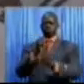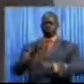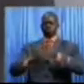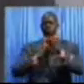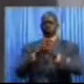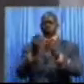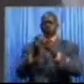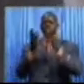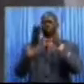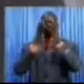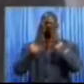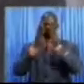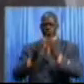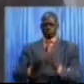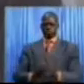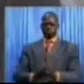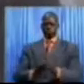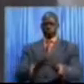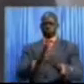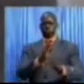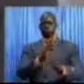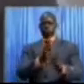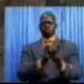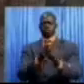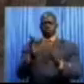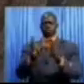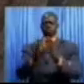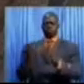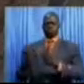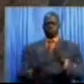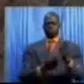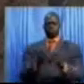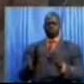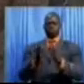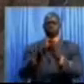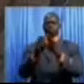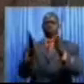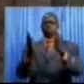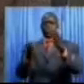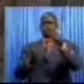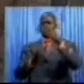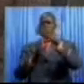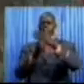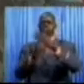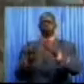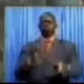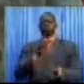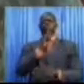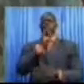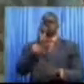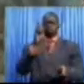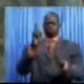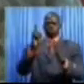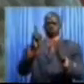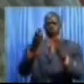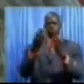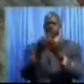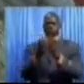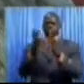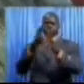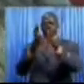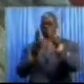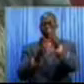barrages guide la profession pour réaliser efficacement des ouvrages économiques tout en étant conforme aux règles de sécurité et